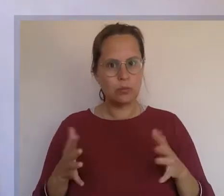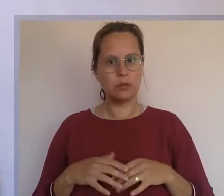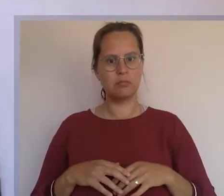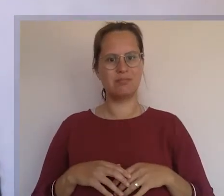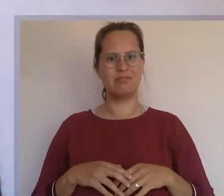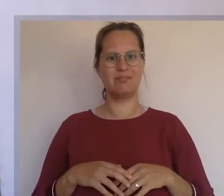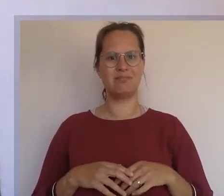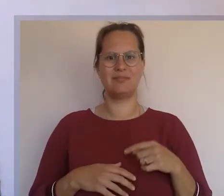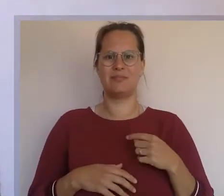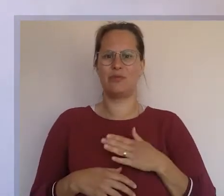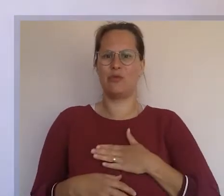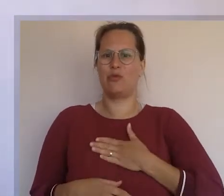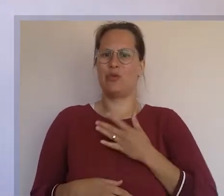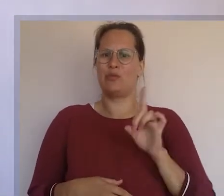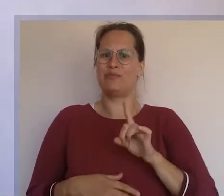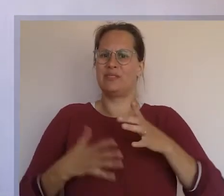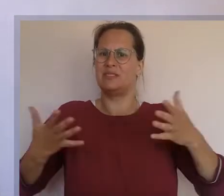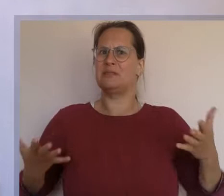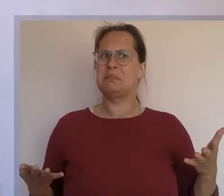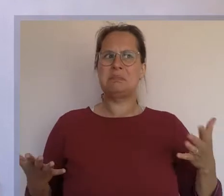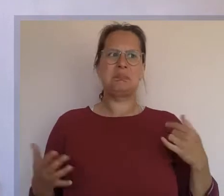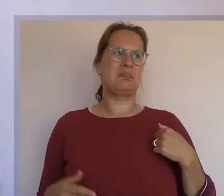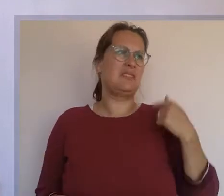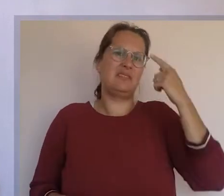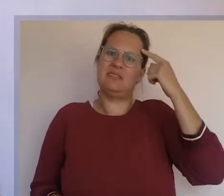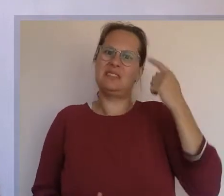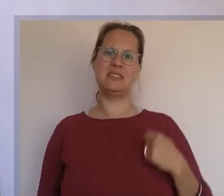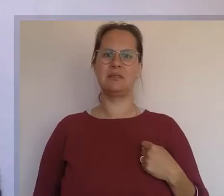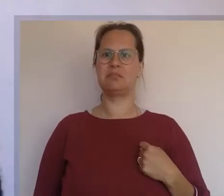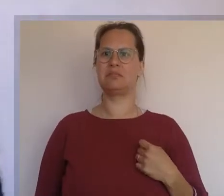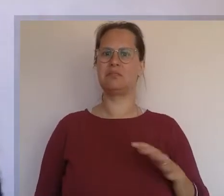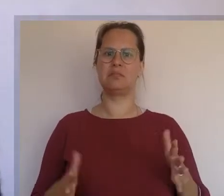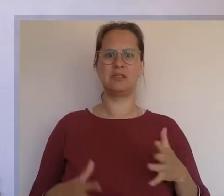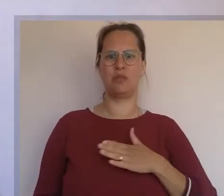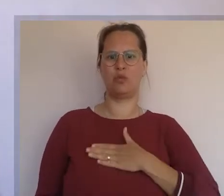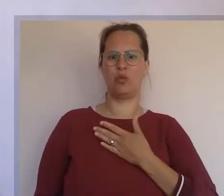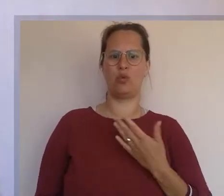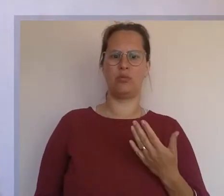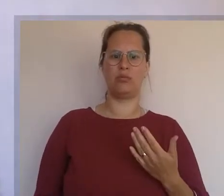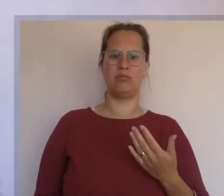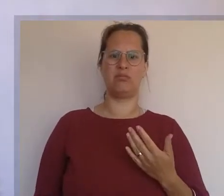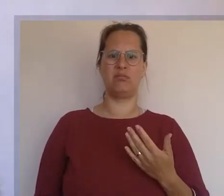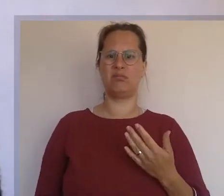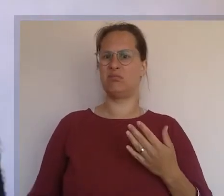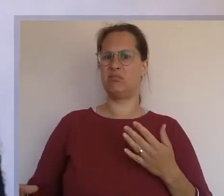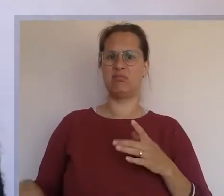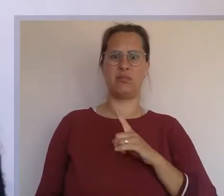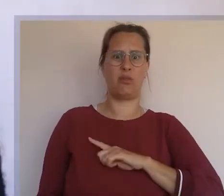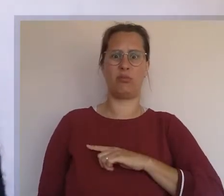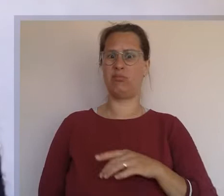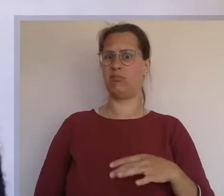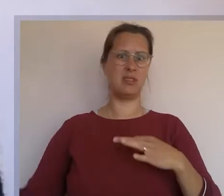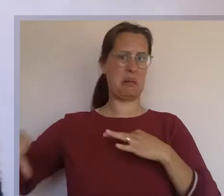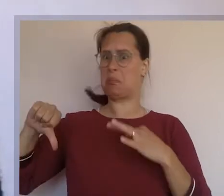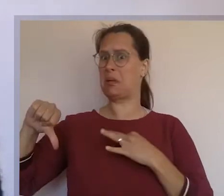soms weet ik helemaal niet wat ik voel. Misschien voelt het wel stomweg.